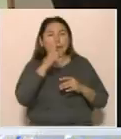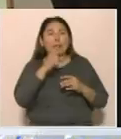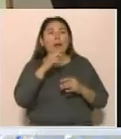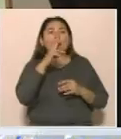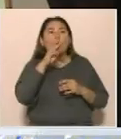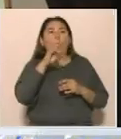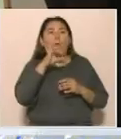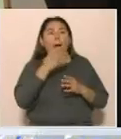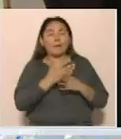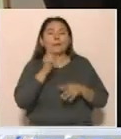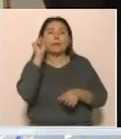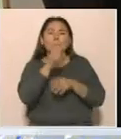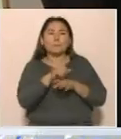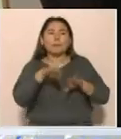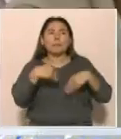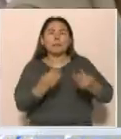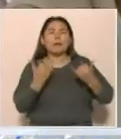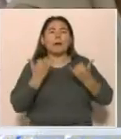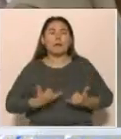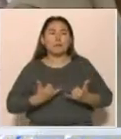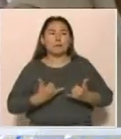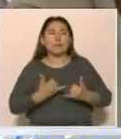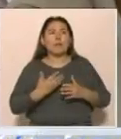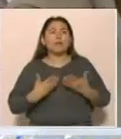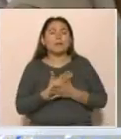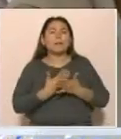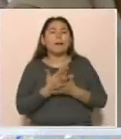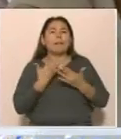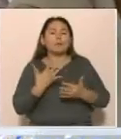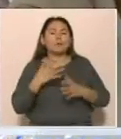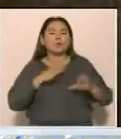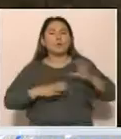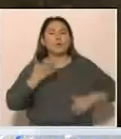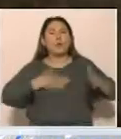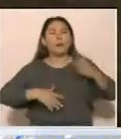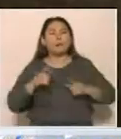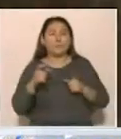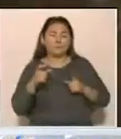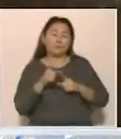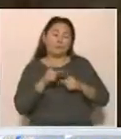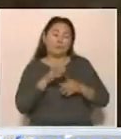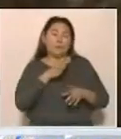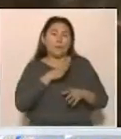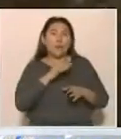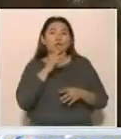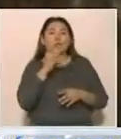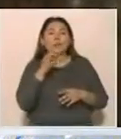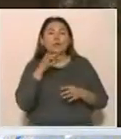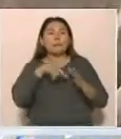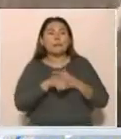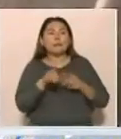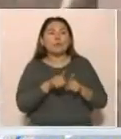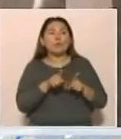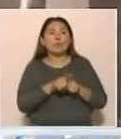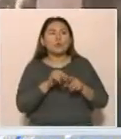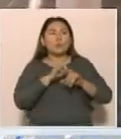Жомарт Тоқаев тапсырма берген болатын. Бұл жағымды жаңалық талай студентті қуантқан сөзсіз. Солардың бірі Шынар Жұмасәт.